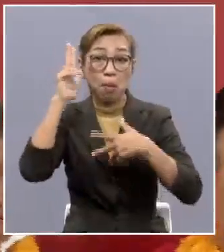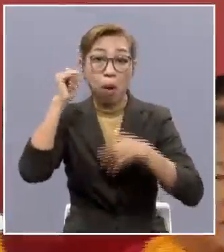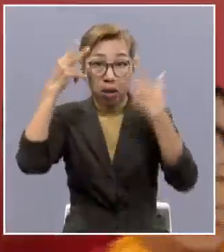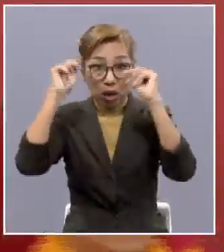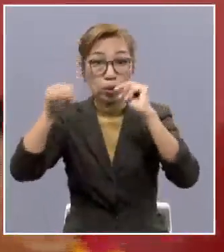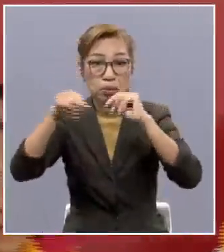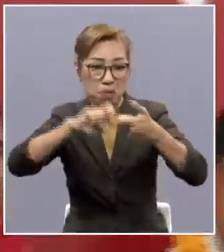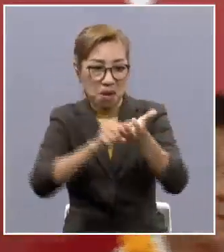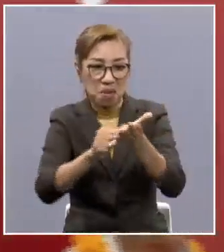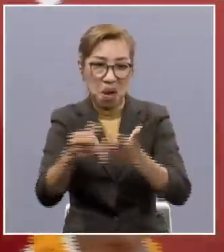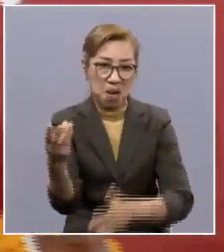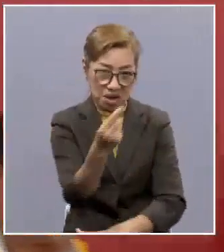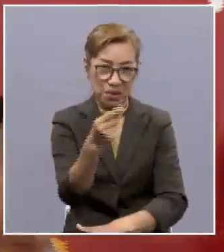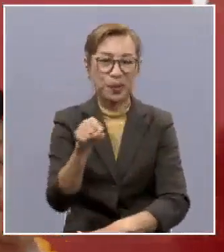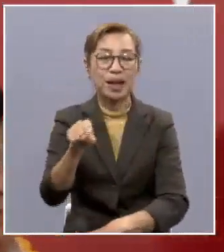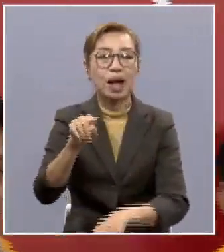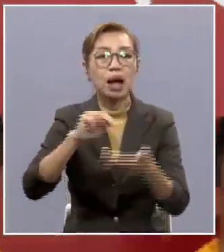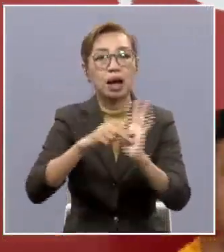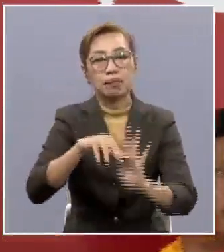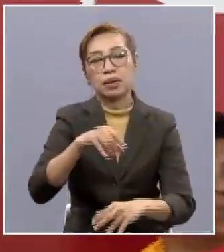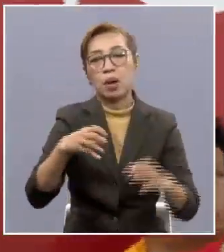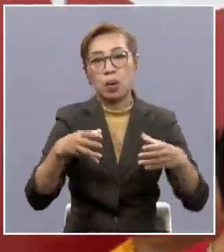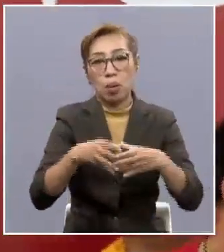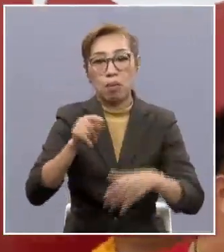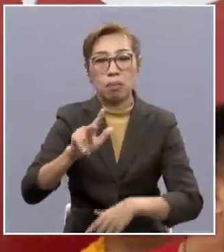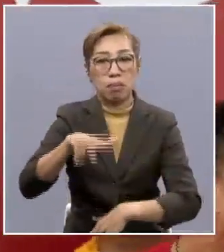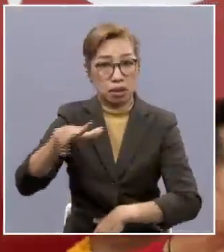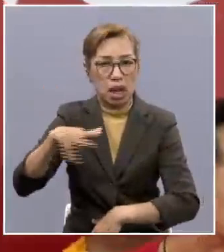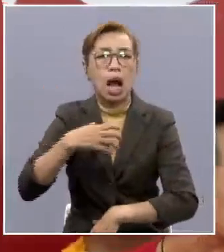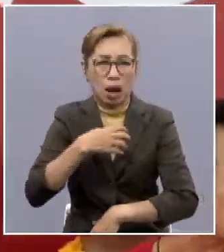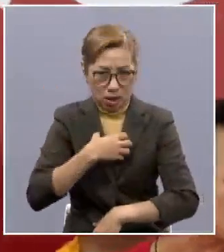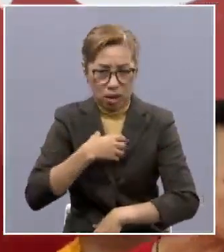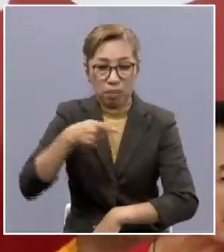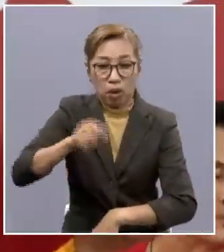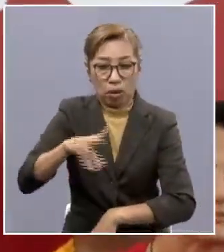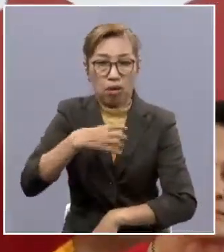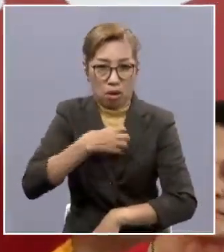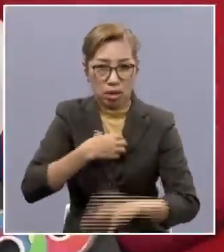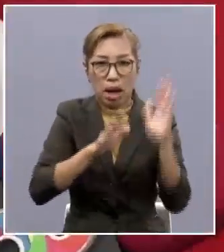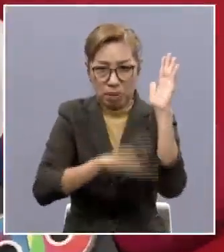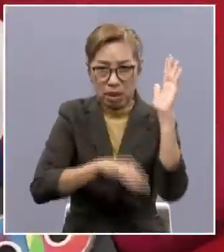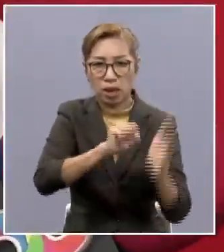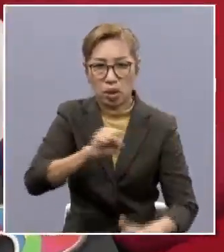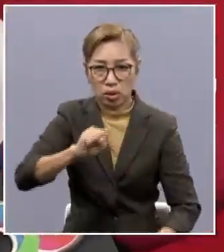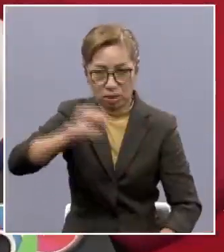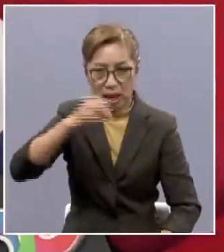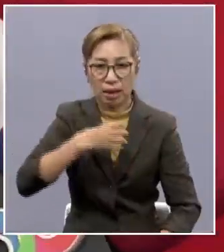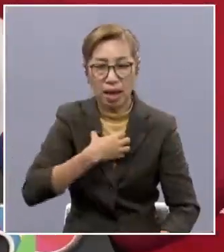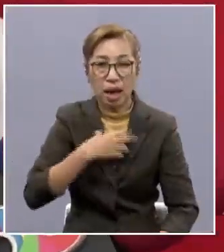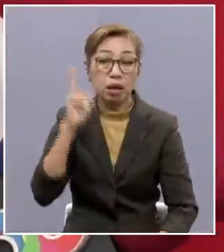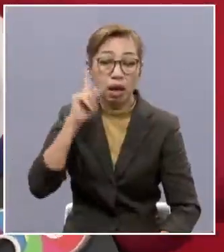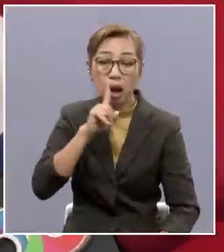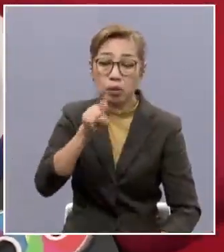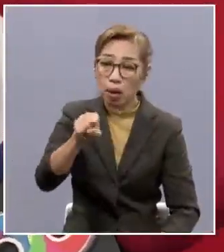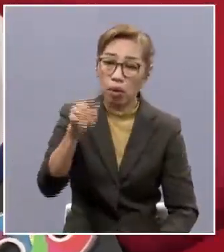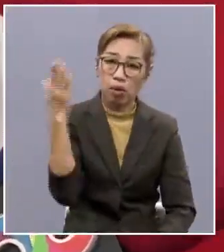นี่นะฮะเพื่อไทยเองก็อยากจะมาปักธงภาคใต้เหมือนกันนะครับทีนี้เจอผู้สื่อข่าวเนี่ยก็ต้องถามประเด็นร้อนเลยฮะที่กรณีสม.